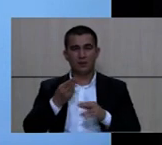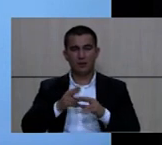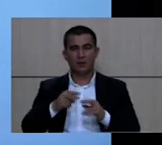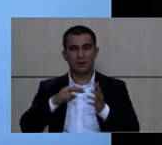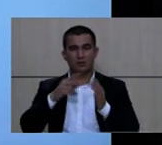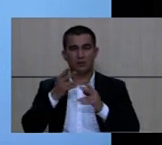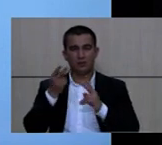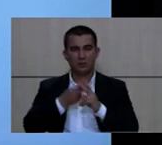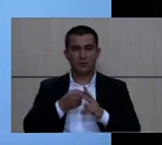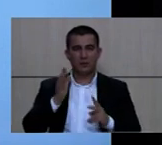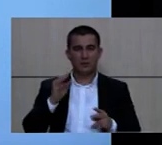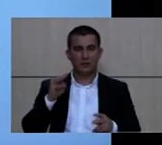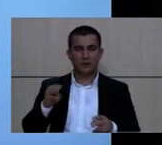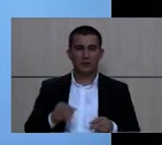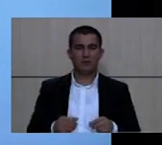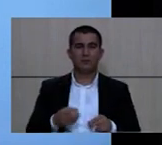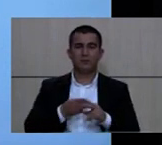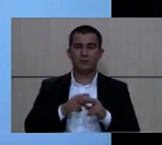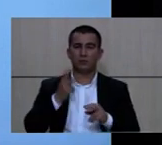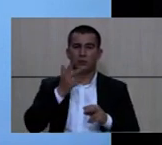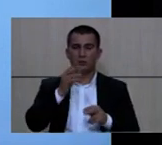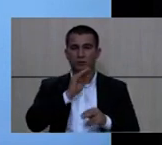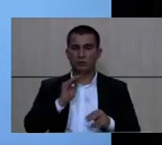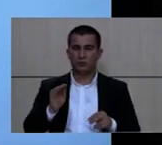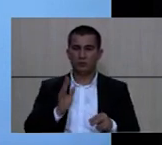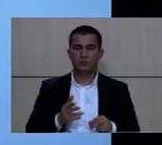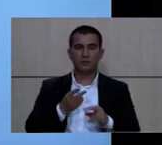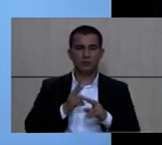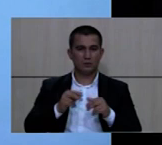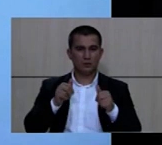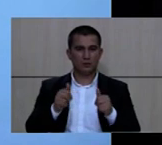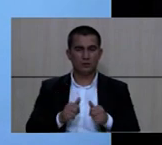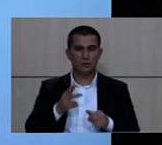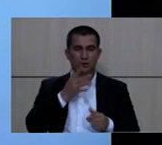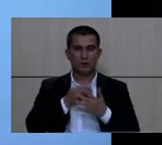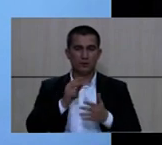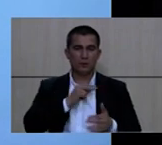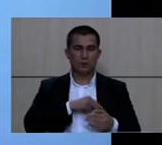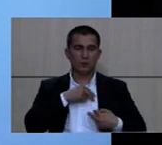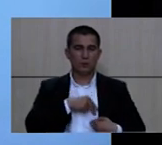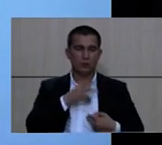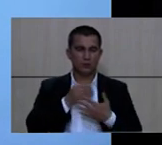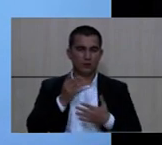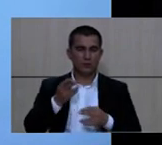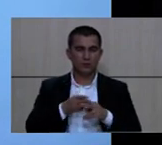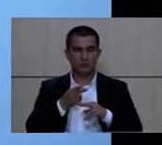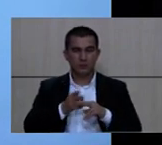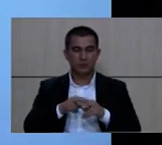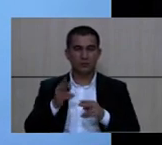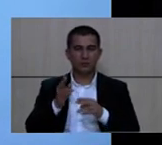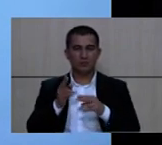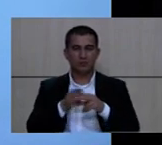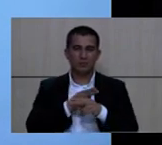bo'ladi. Ushbu formulani 3-chi formula deb belgiladik. Bu formulamiz ishchi formulamiz hisoblanadi. Demek biz shundan